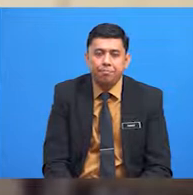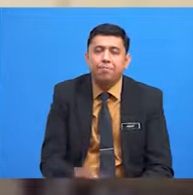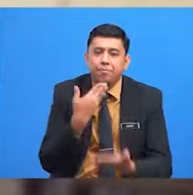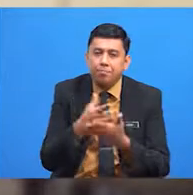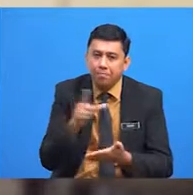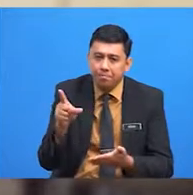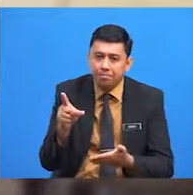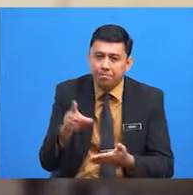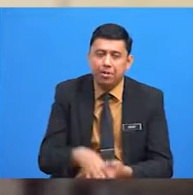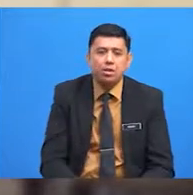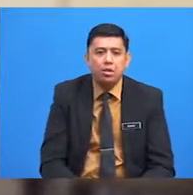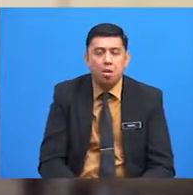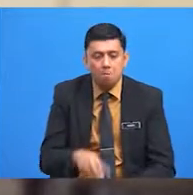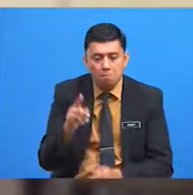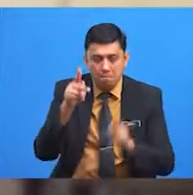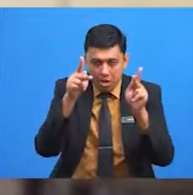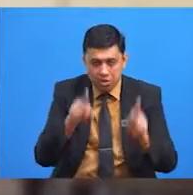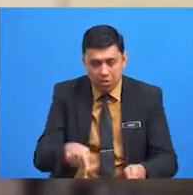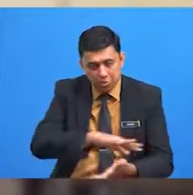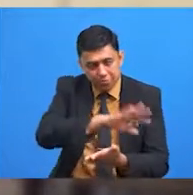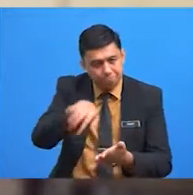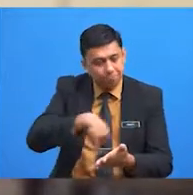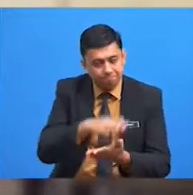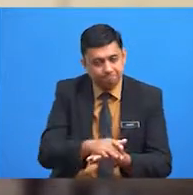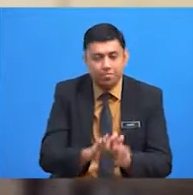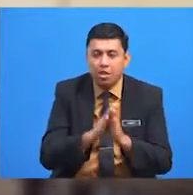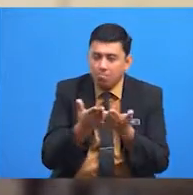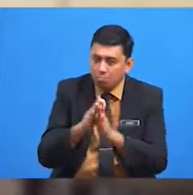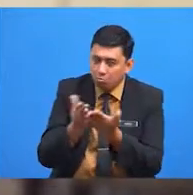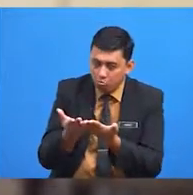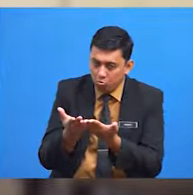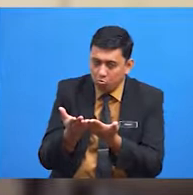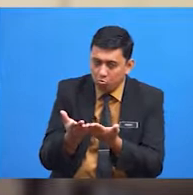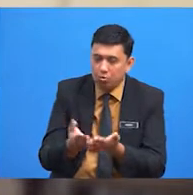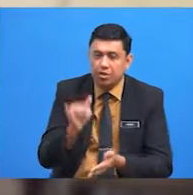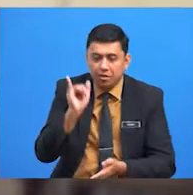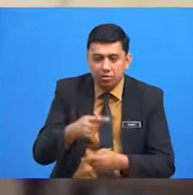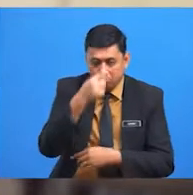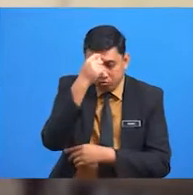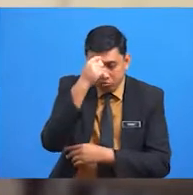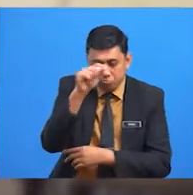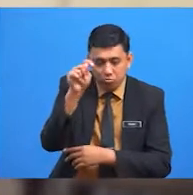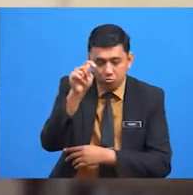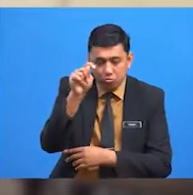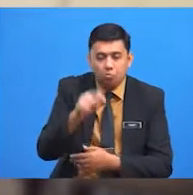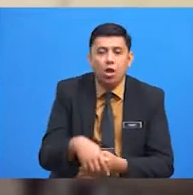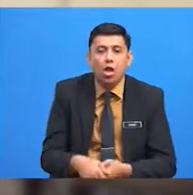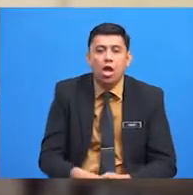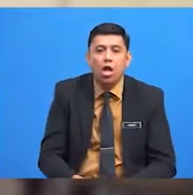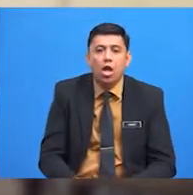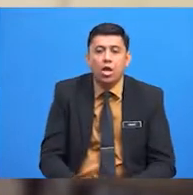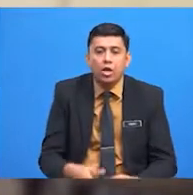baiklah pelajar sekalian, kupasan lanjut mengenai buku-buku yang ditulis oleh tokoh-tokoh asing boleh pelajar